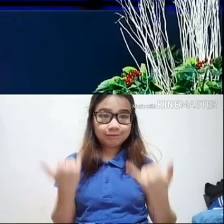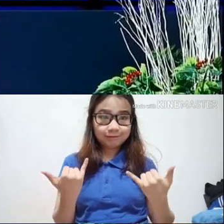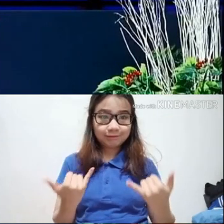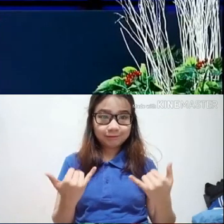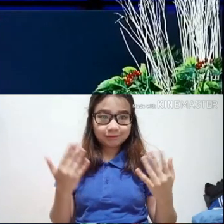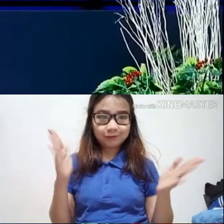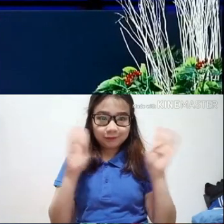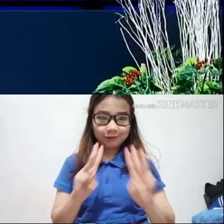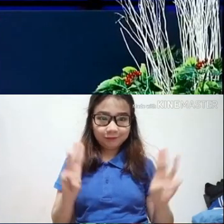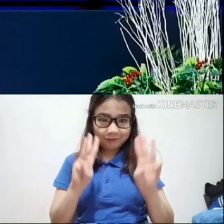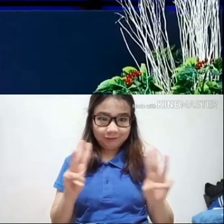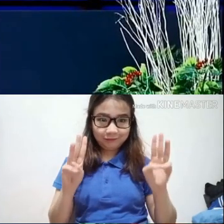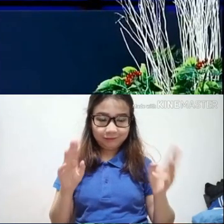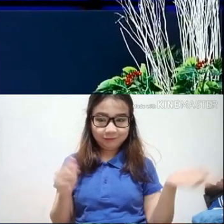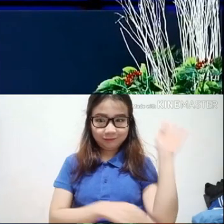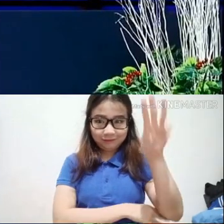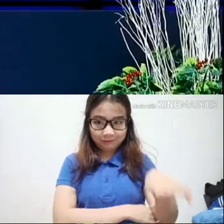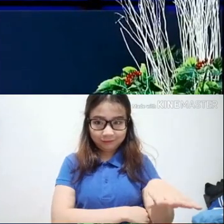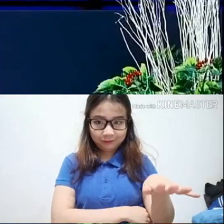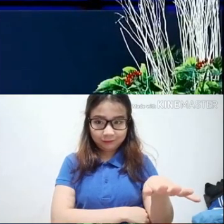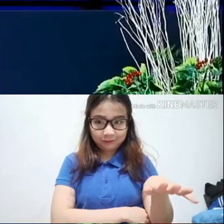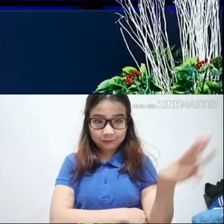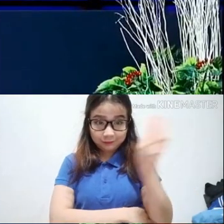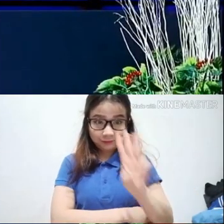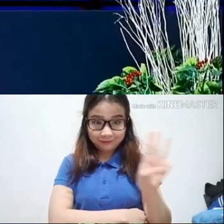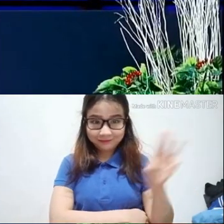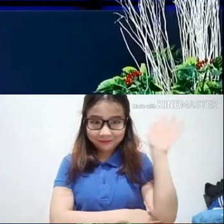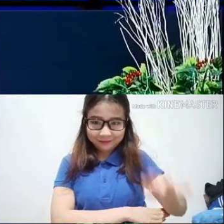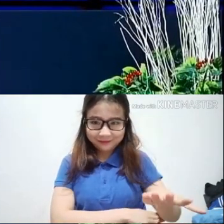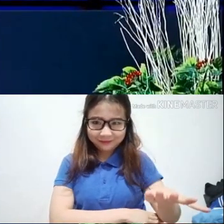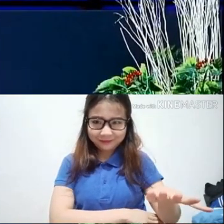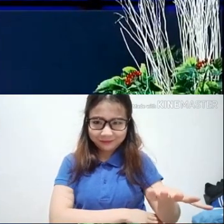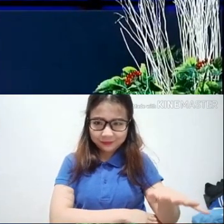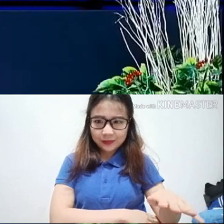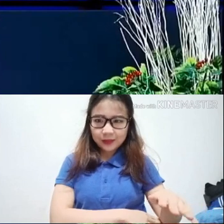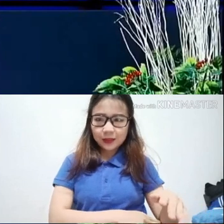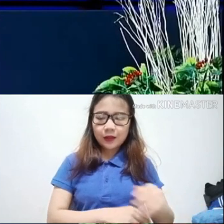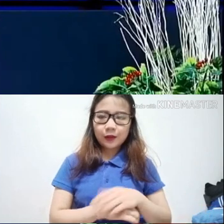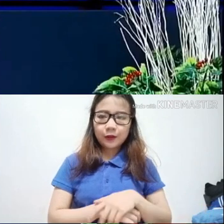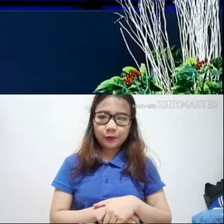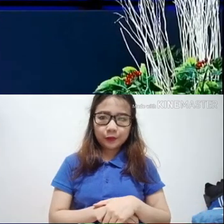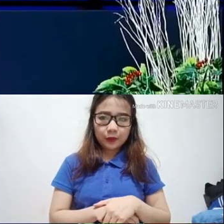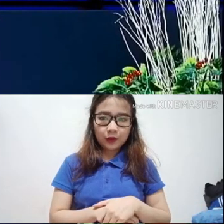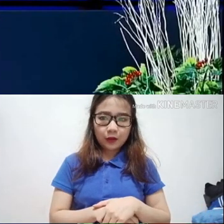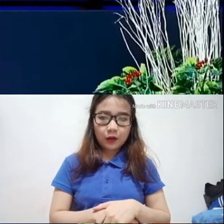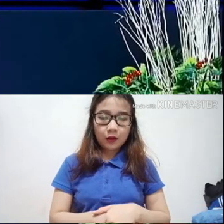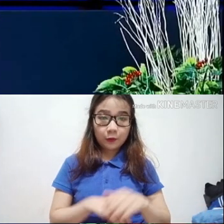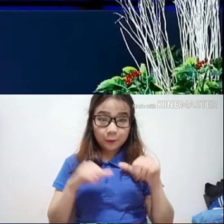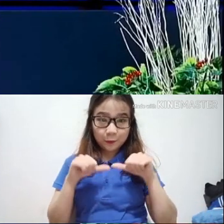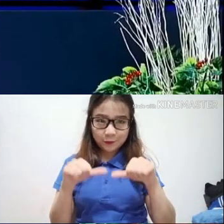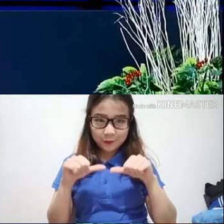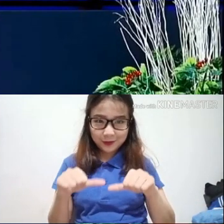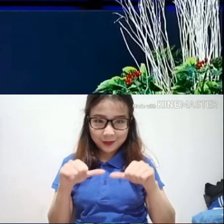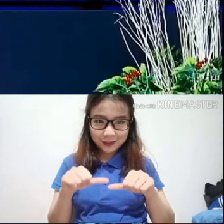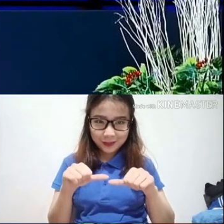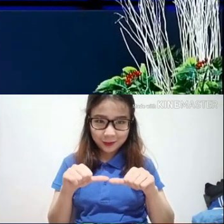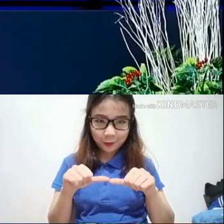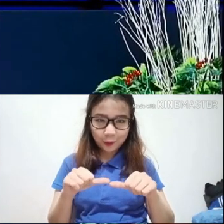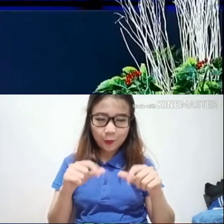nagbibigay po pa ng mga programa para sa inyo. At ngayon nga pong week na to ay meron po tayong every night at 6 p.m. ay meron po